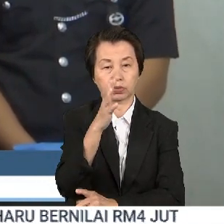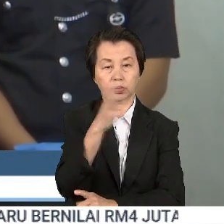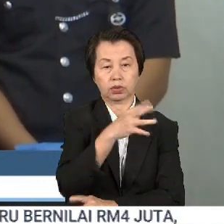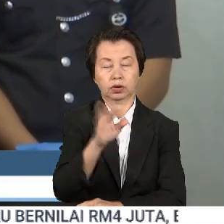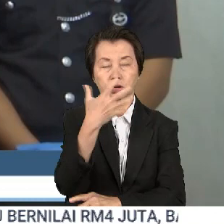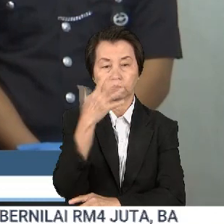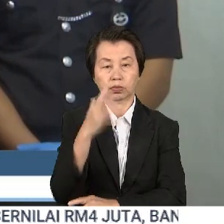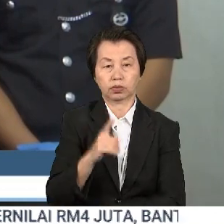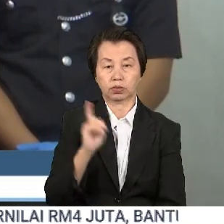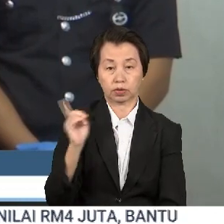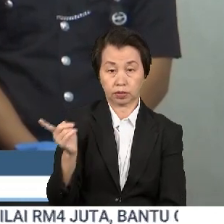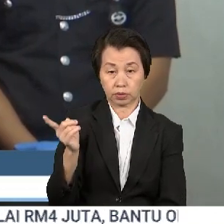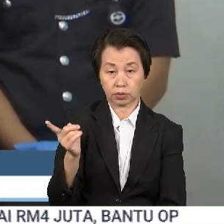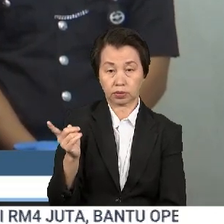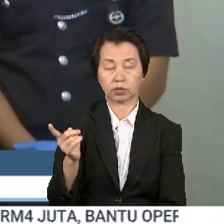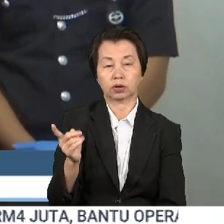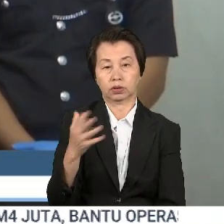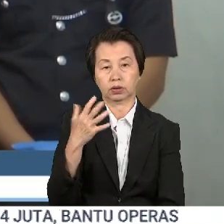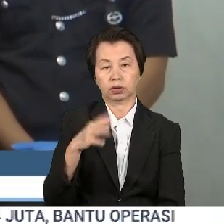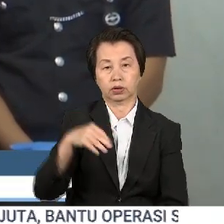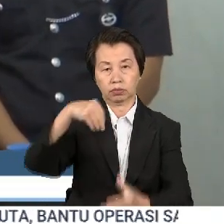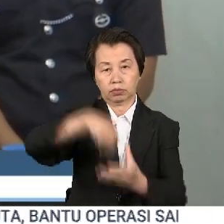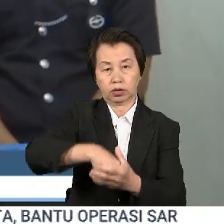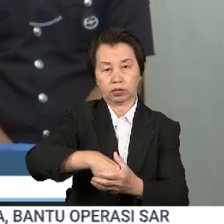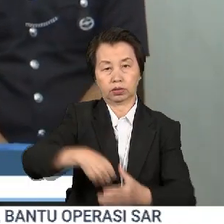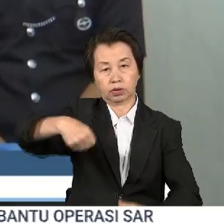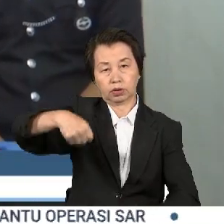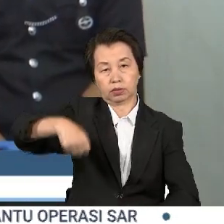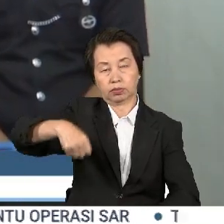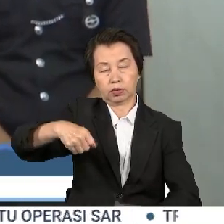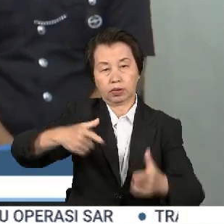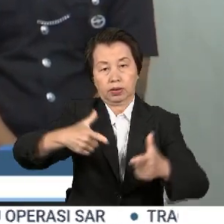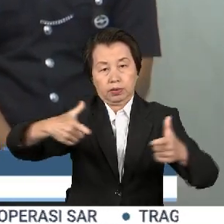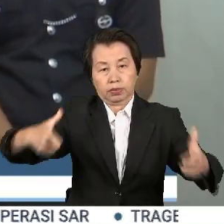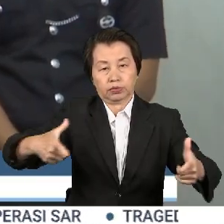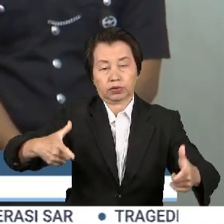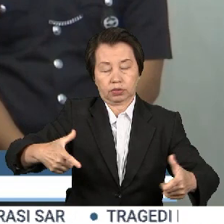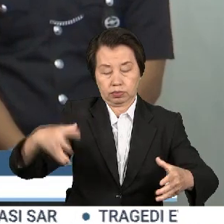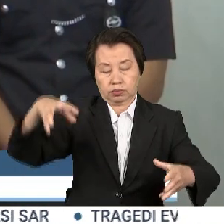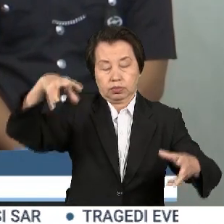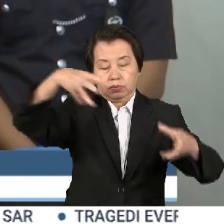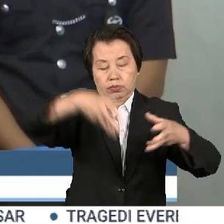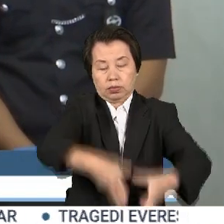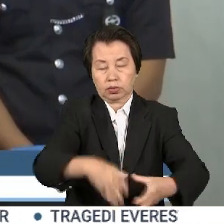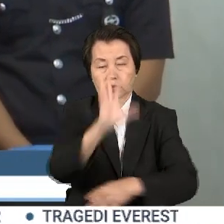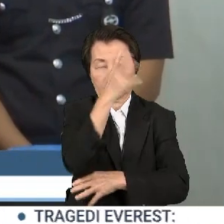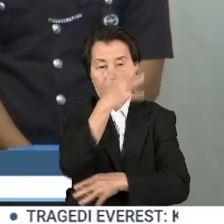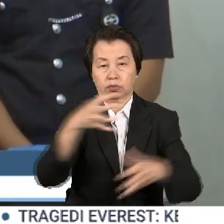yang disebut incubator lah, macam satu bag yang besar. Dalam tu adalah sistem pengudaraan